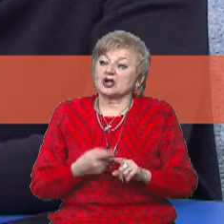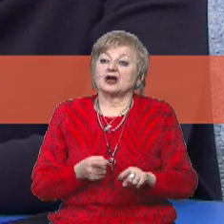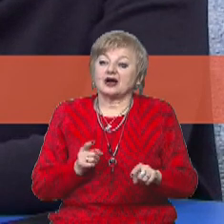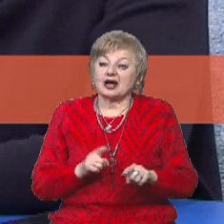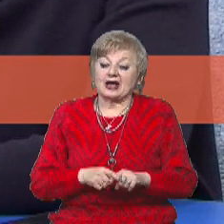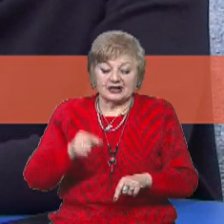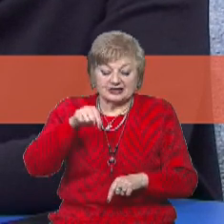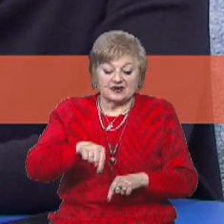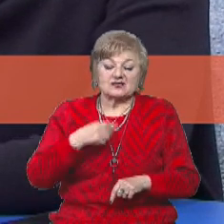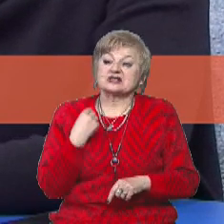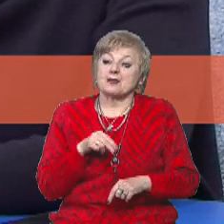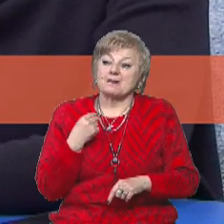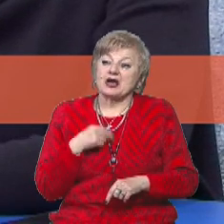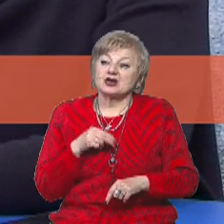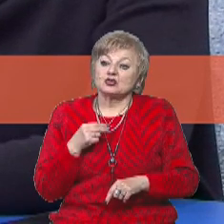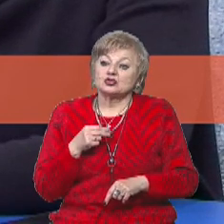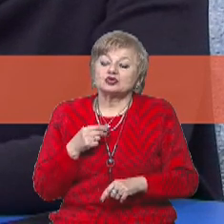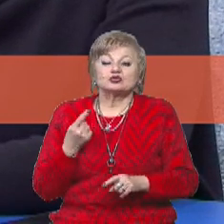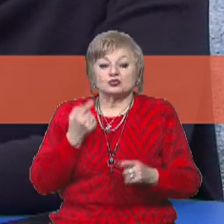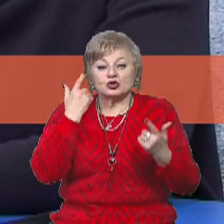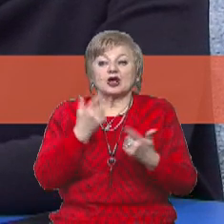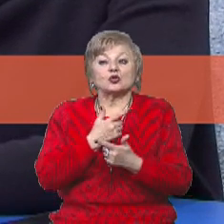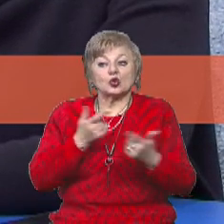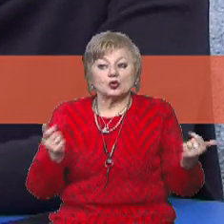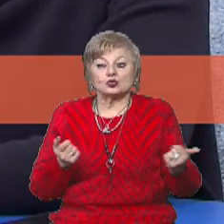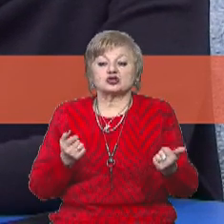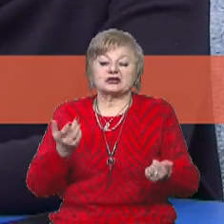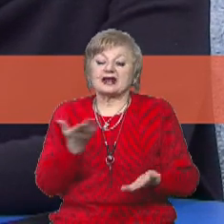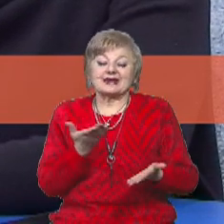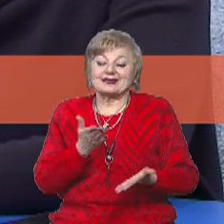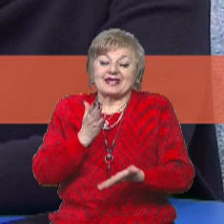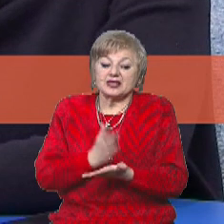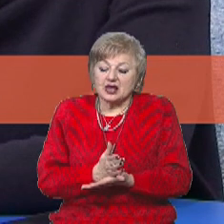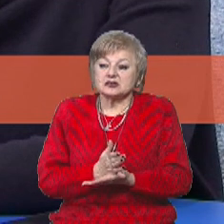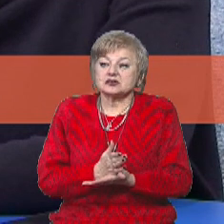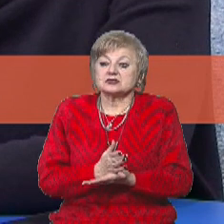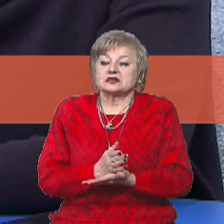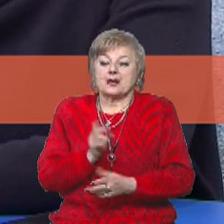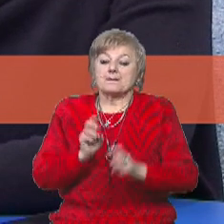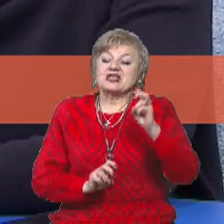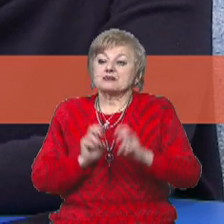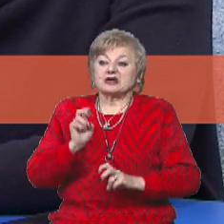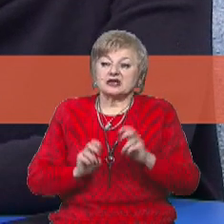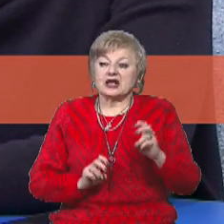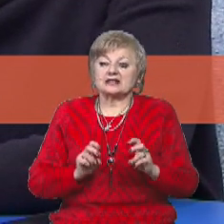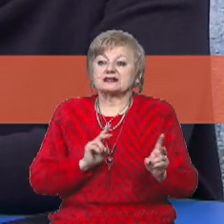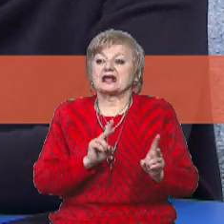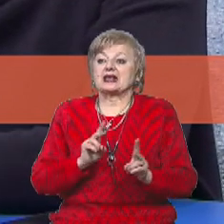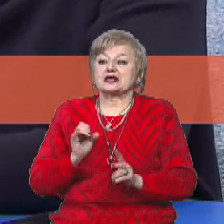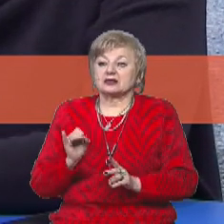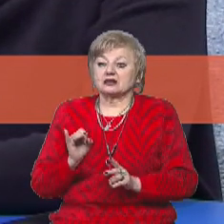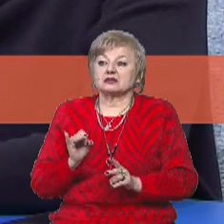І це в Запоріжжі, я просто, ну, наголошую на тому, що це в Запоріжжі, в якому є підприємства, які,